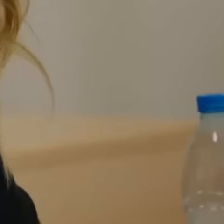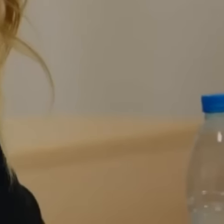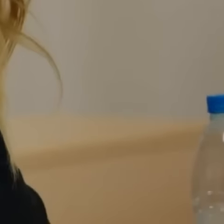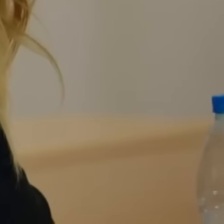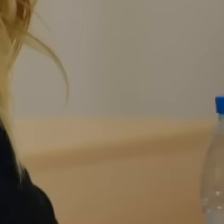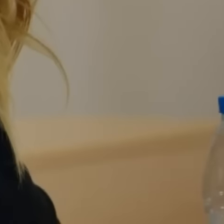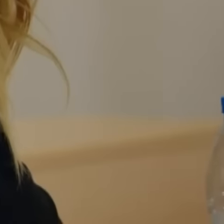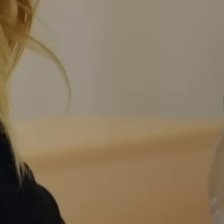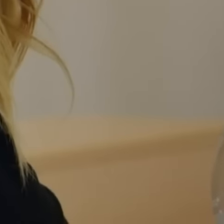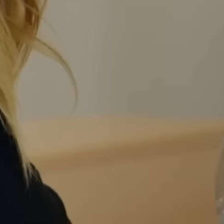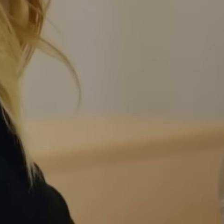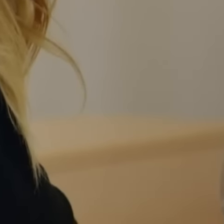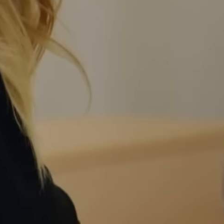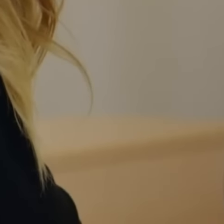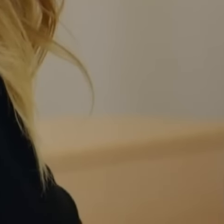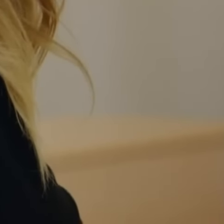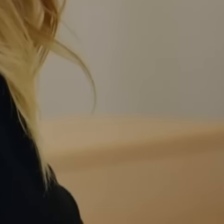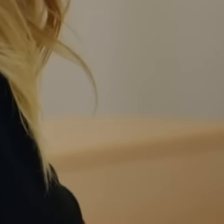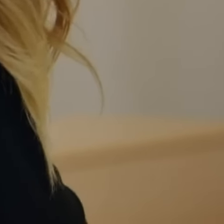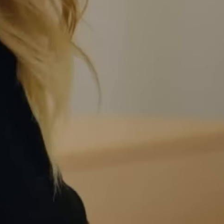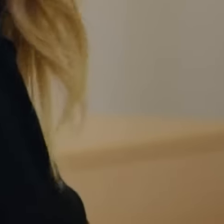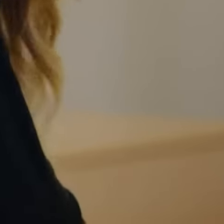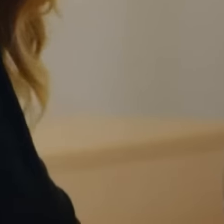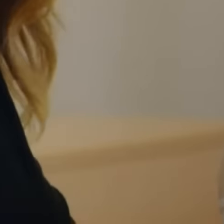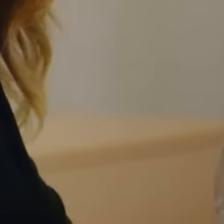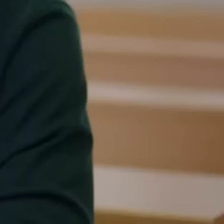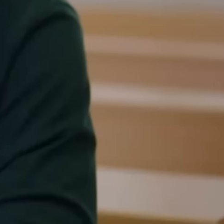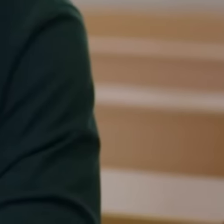Biraz yazıp biraz birbirlerine bakıyorlar.